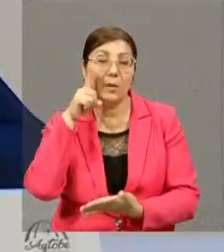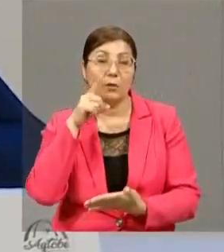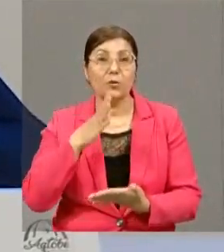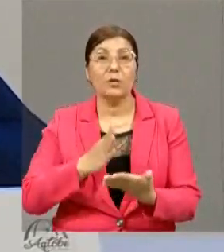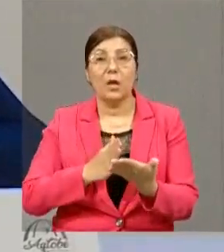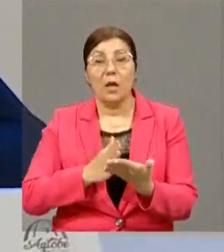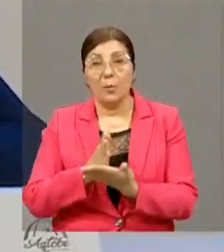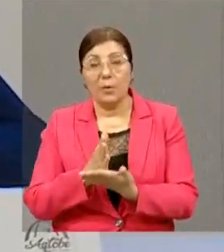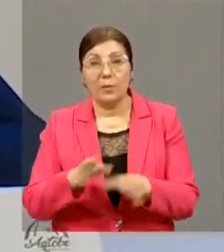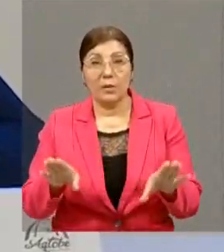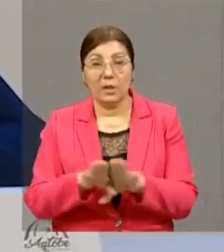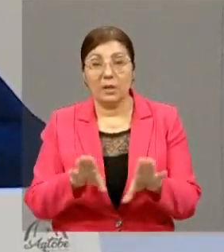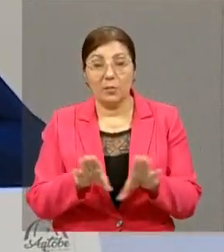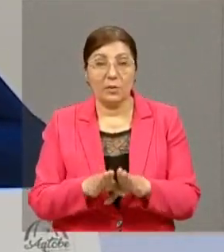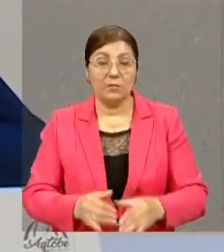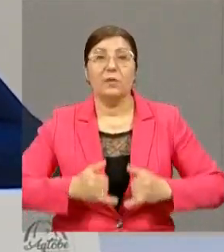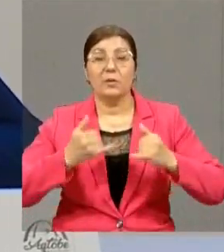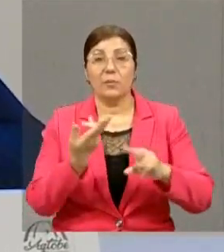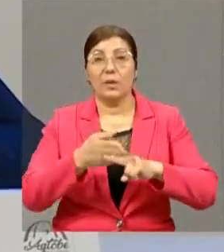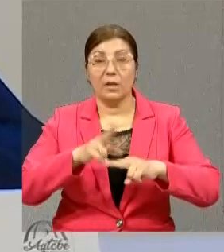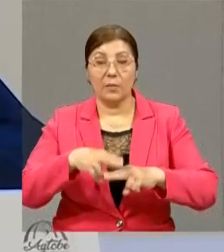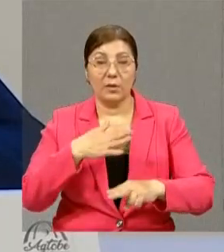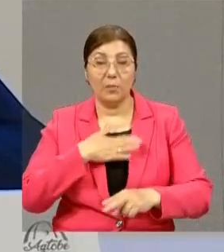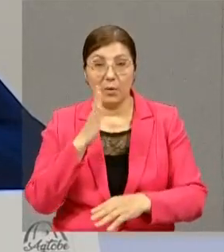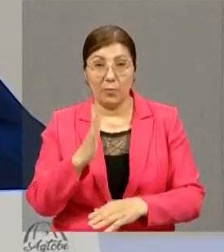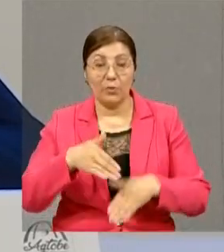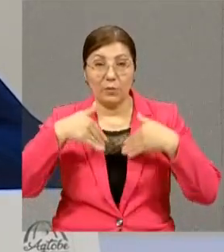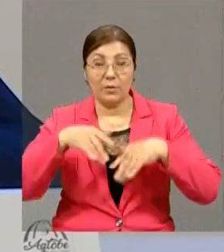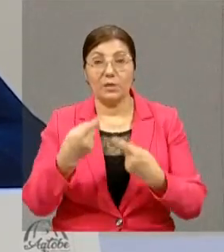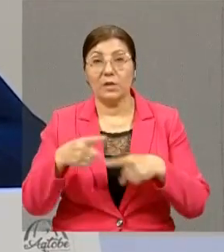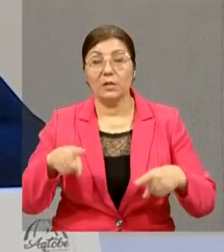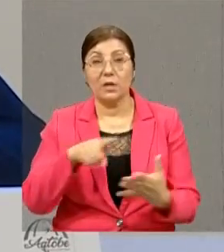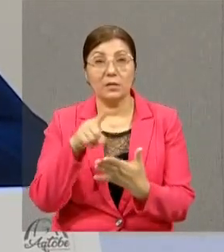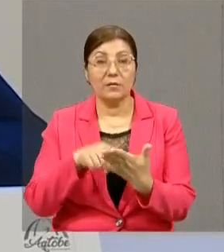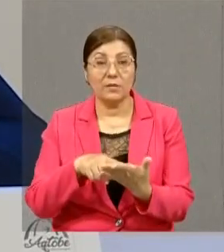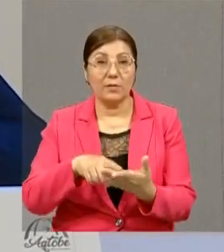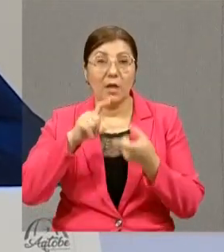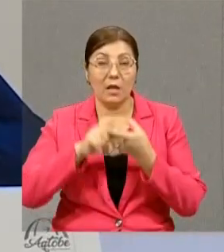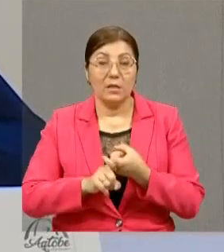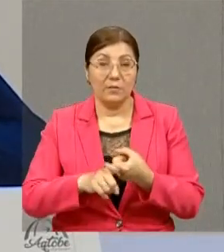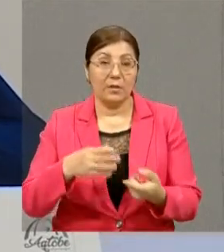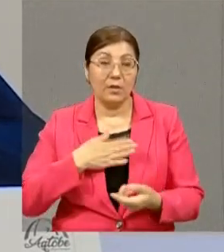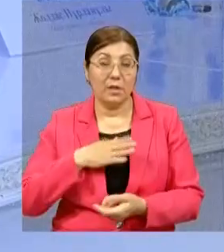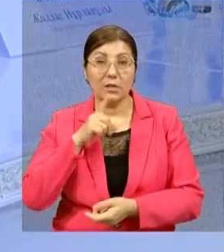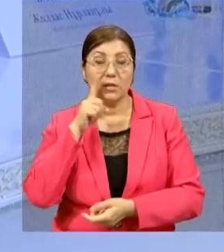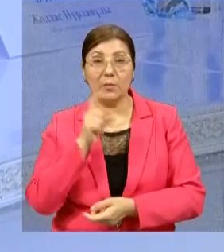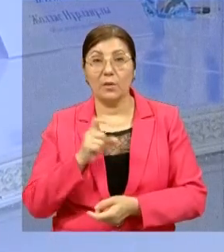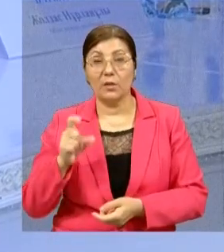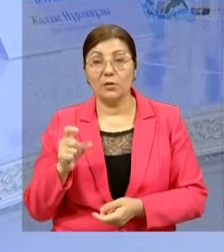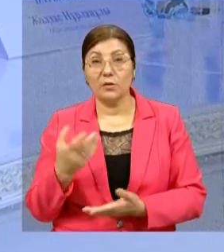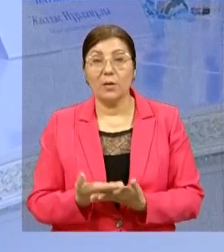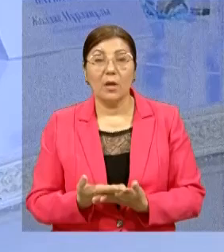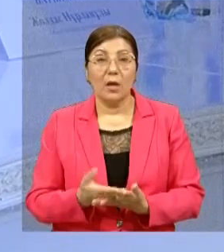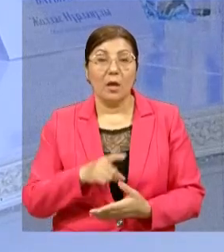моли таким образом благодаря этому мы будем решать разные вопросы касающиеся нашей моджи также в ходе